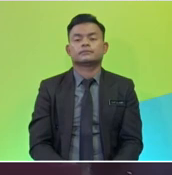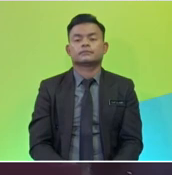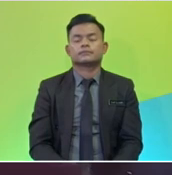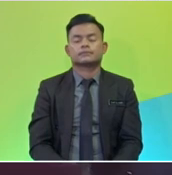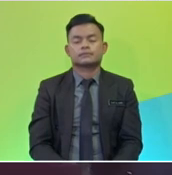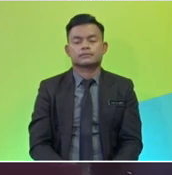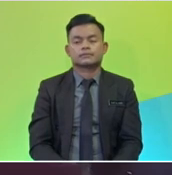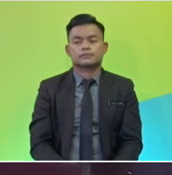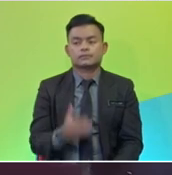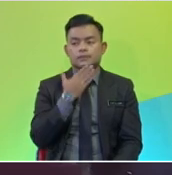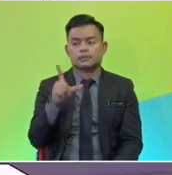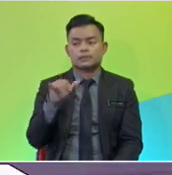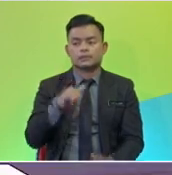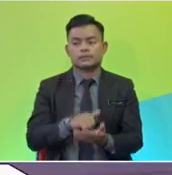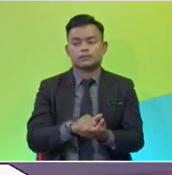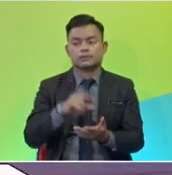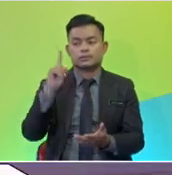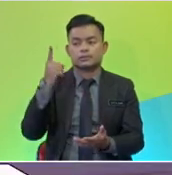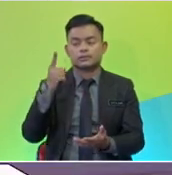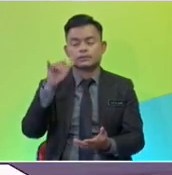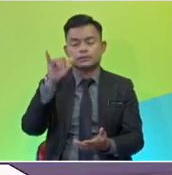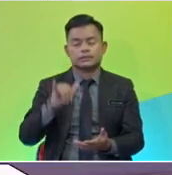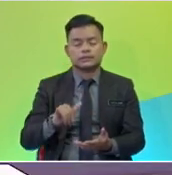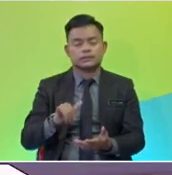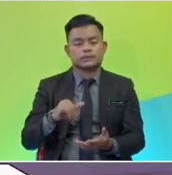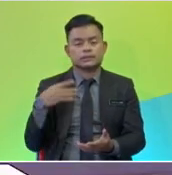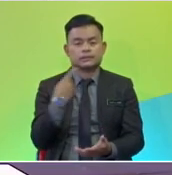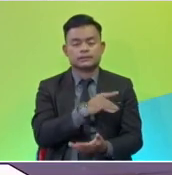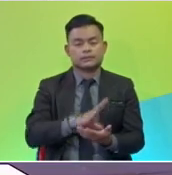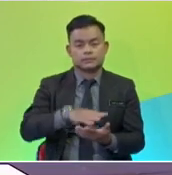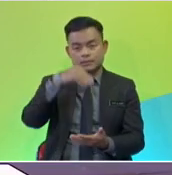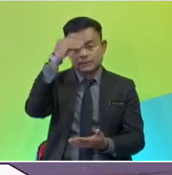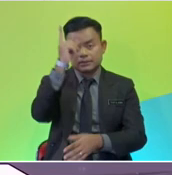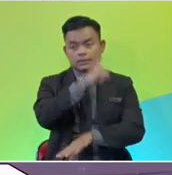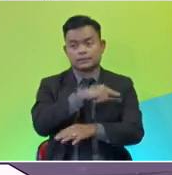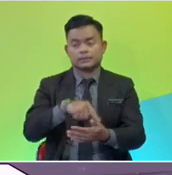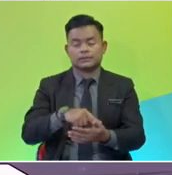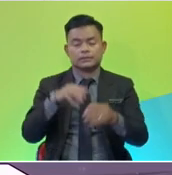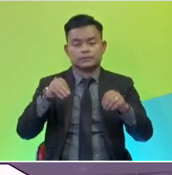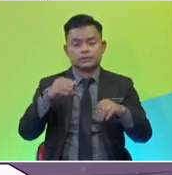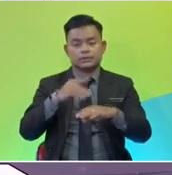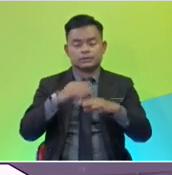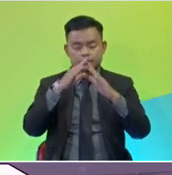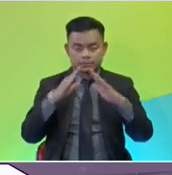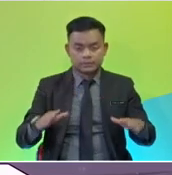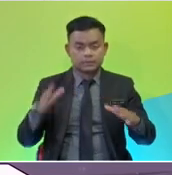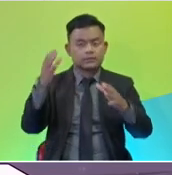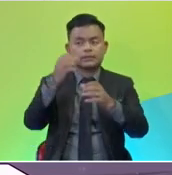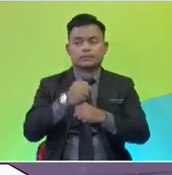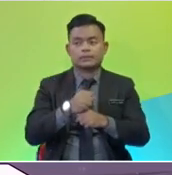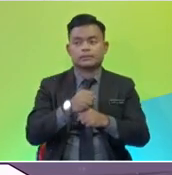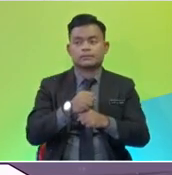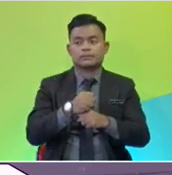akmar itu saahja yang papan tanda yang akan yang telah kita pelajari pada hari ini dan Cikgu harap murid di rumah dapat